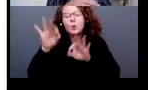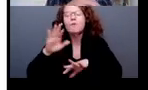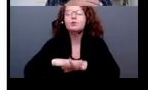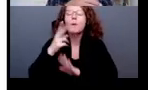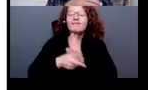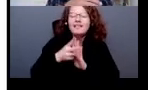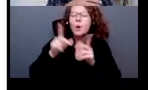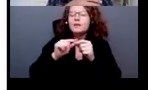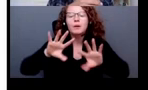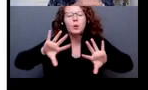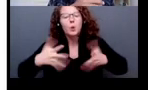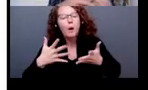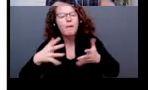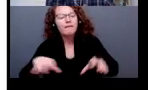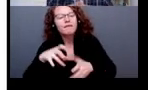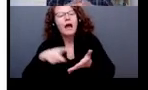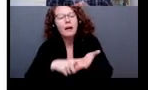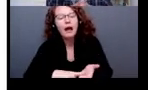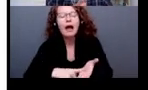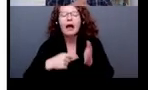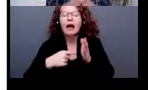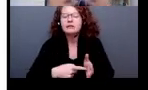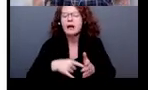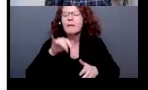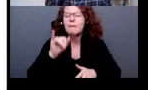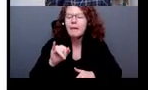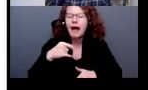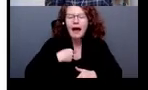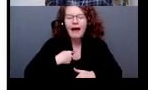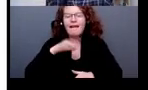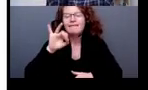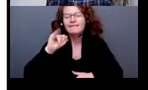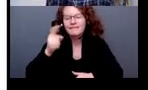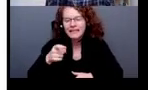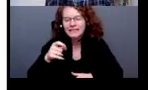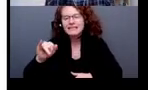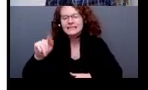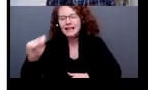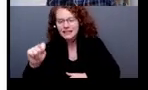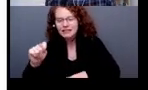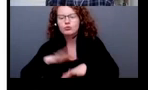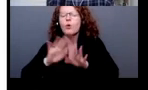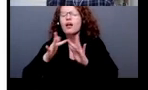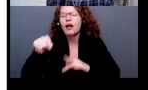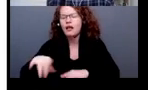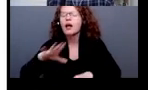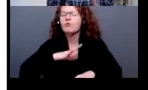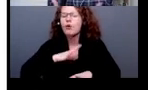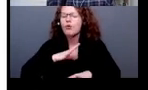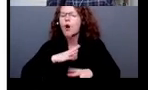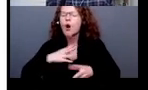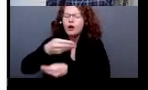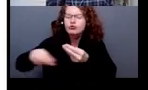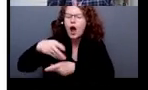comme sur, par exemple, iFixit, qui est une sorte de site internet d'une communauté de